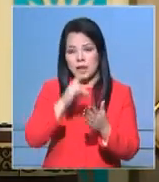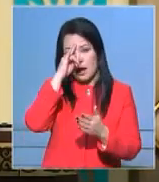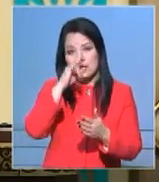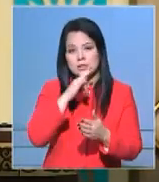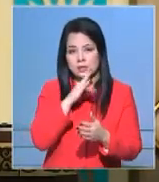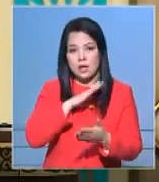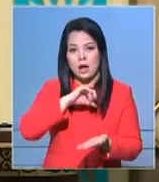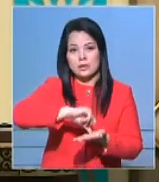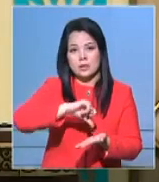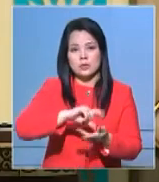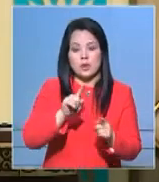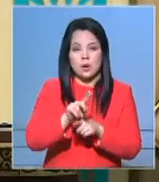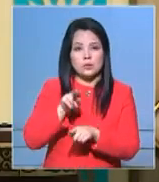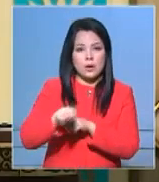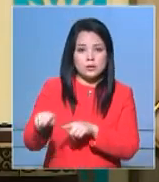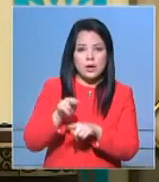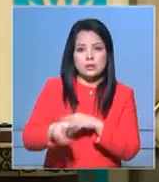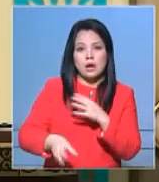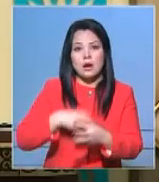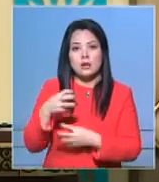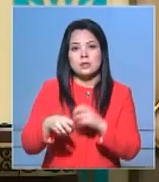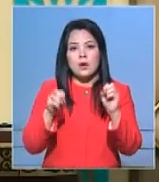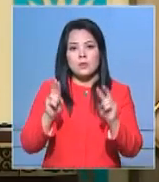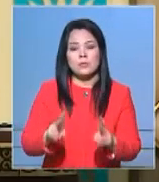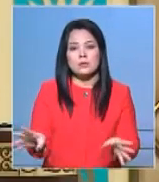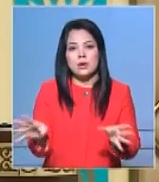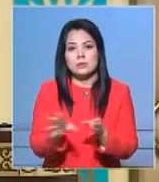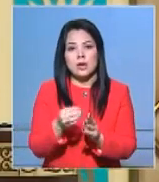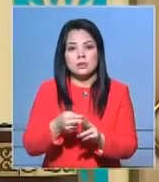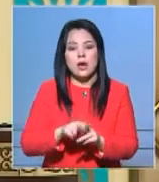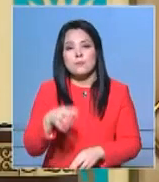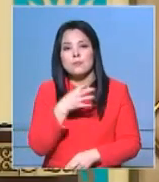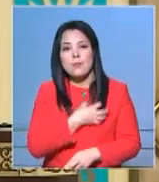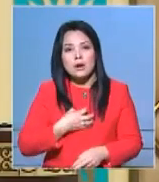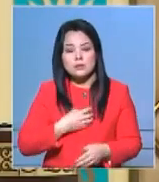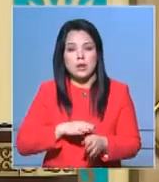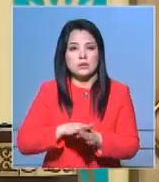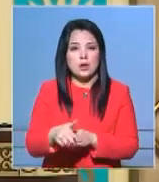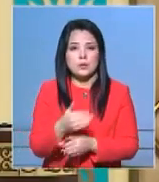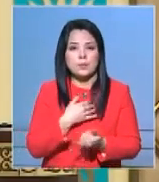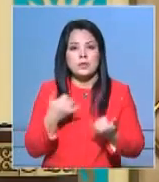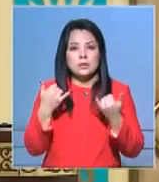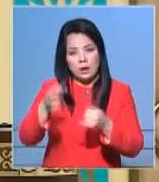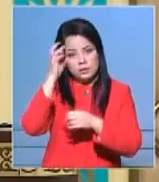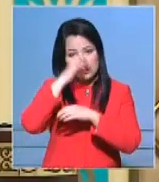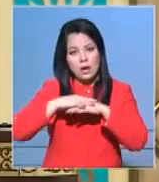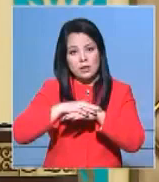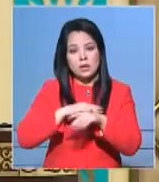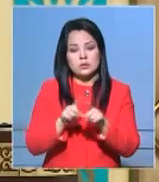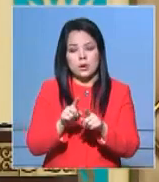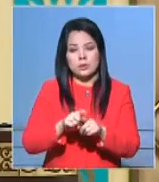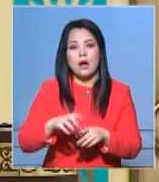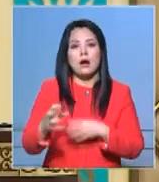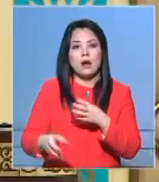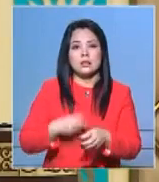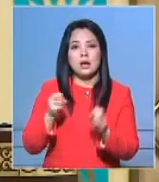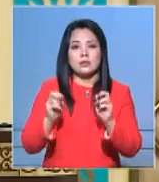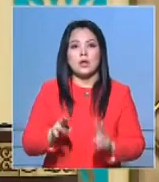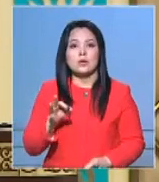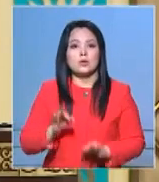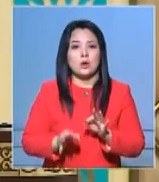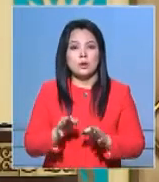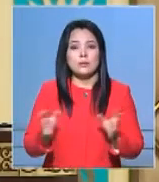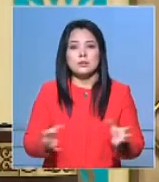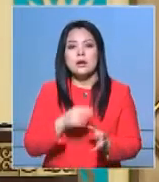қатысуы білім беру саласындағы халықаралық қауымдастық пен ықпалдастықтың маңыздылығын көрсетеді. Еліміздің осы саладағы халықаралық нормаларды